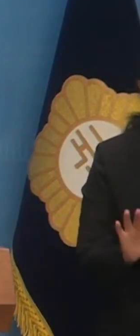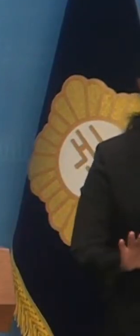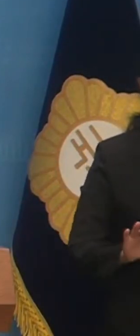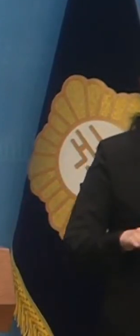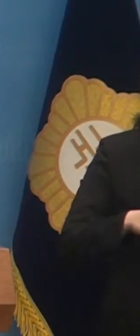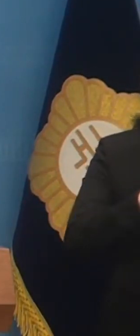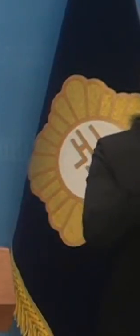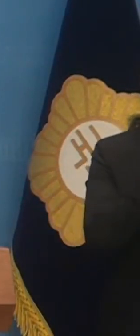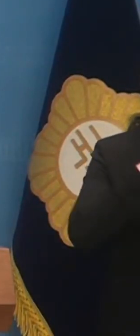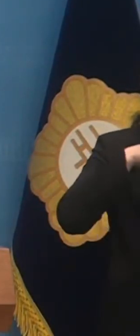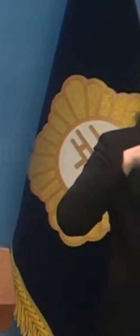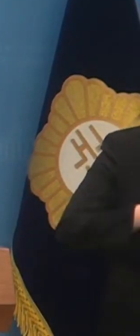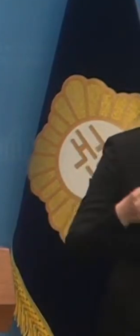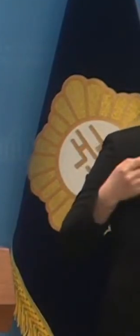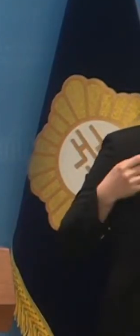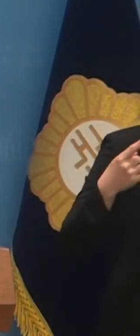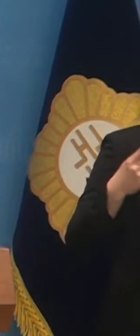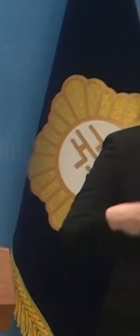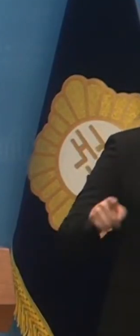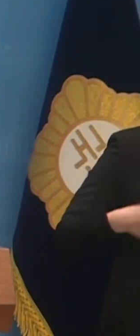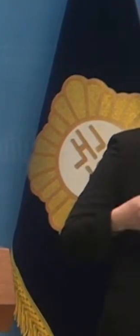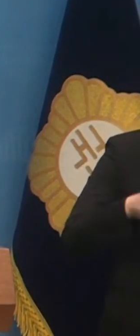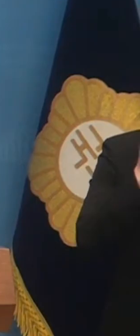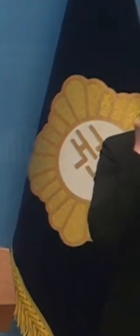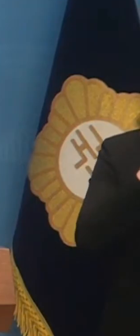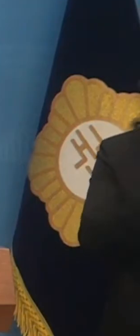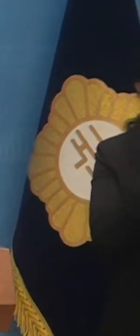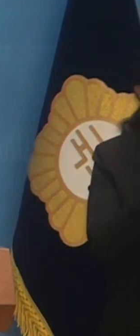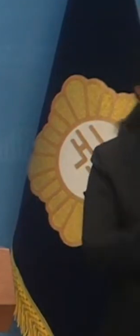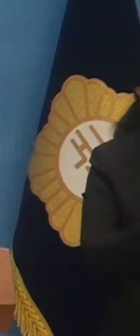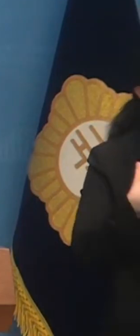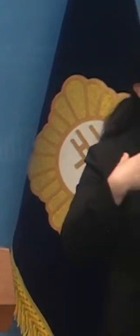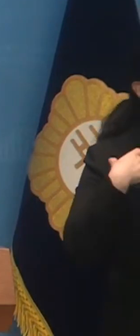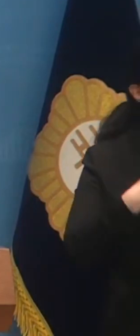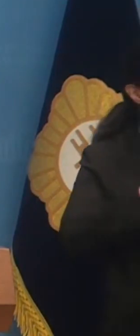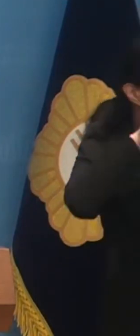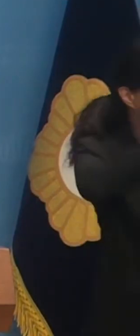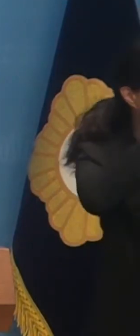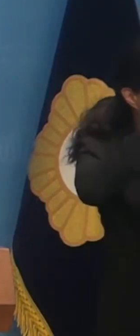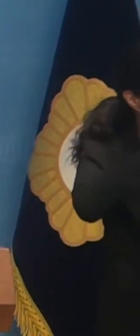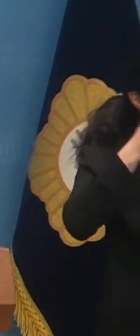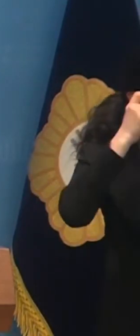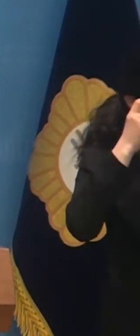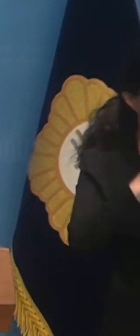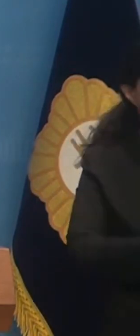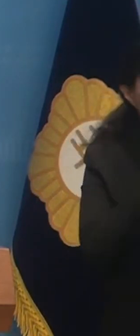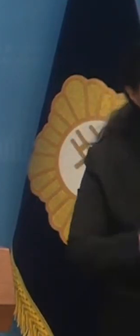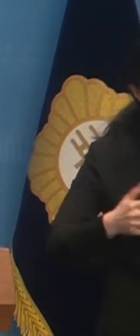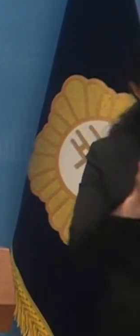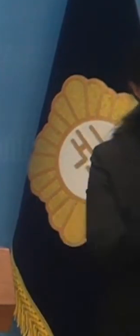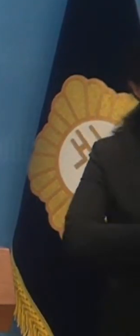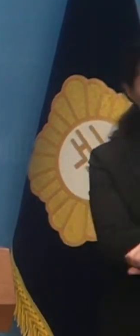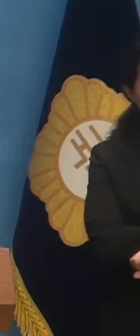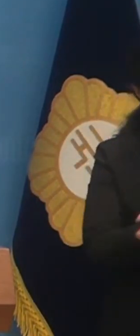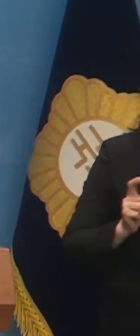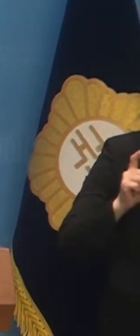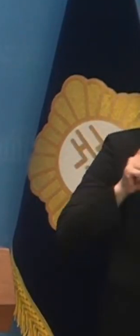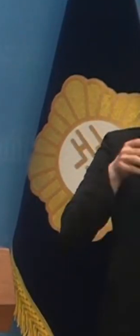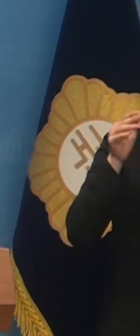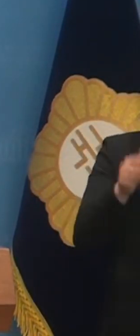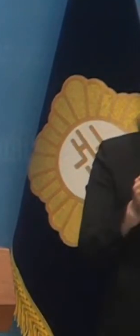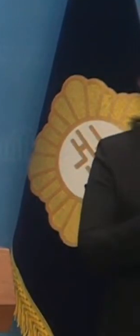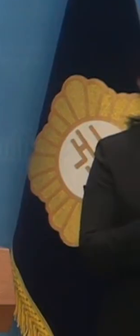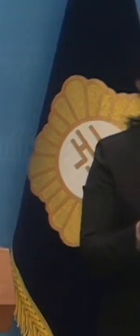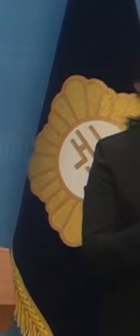뼈를 깎는 쇄신은커녕 새 정부에 어깃장 놓을 궁리만 하며 당권 다툼에만 몰두하고